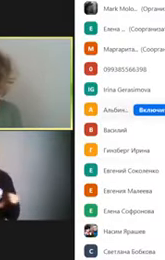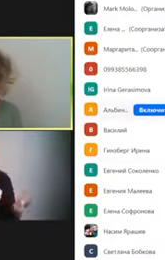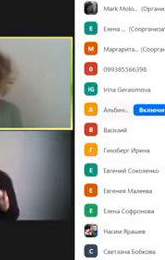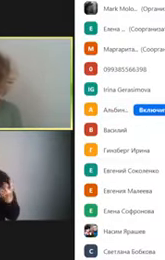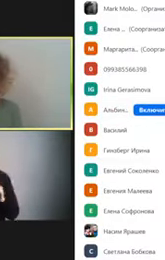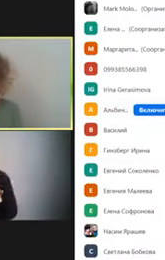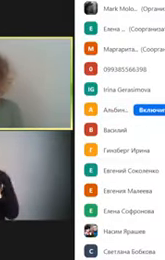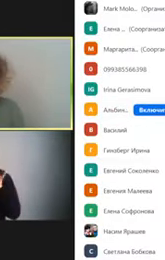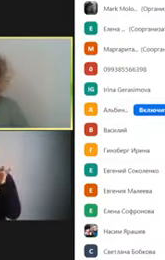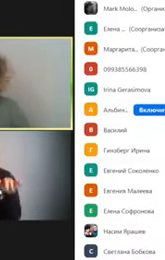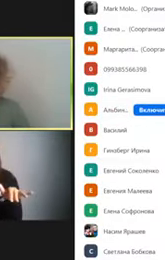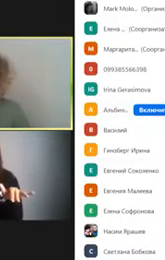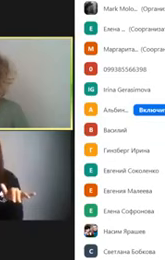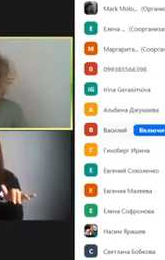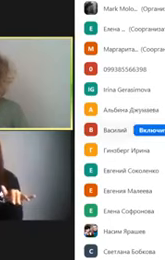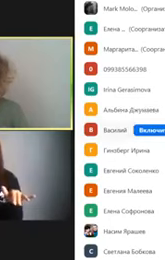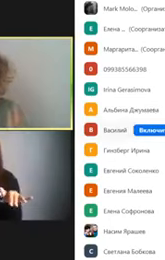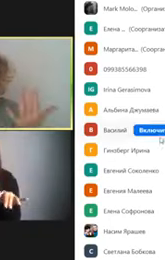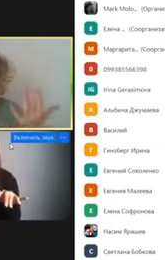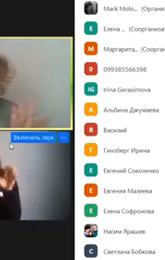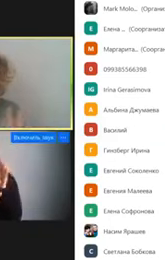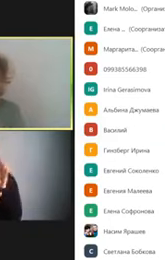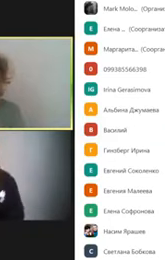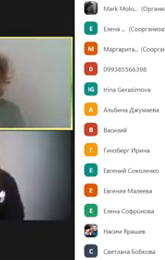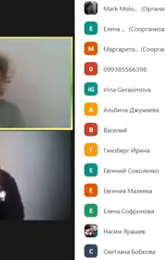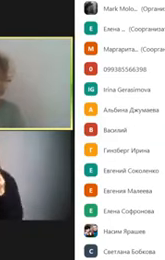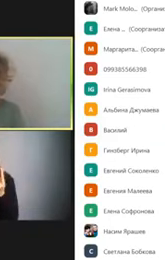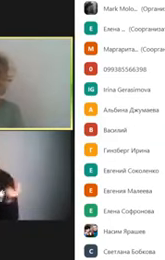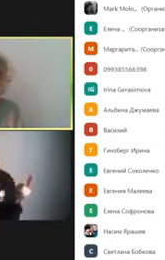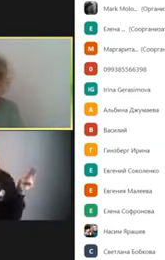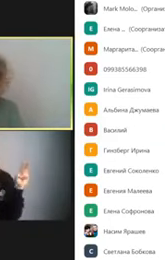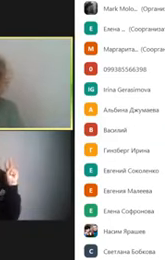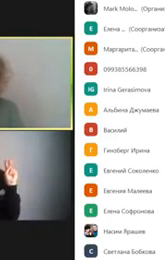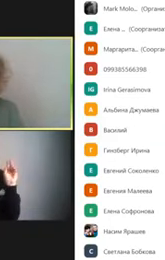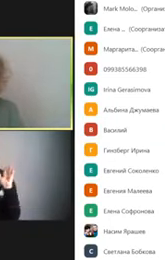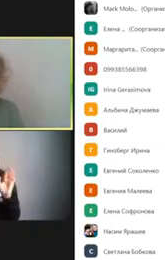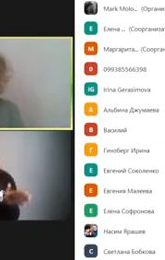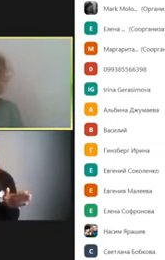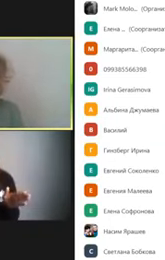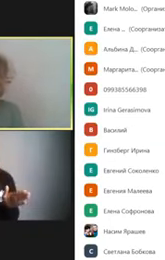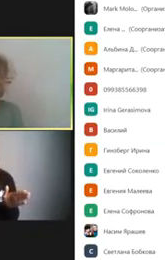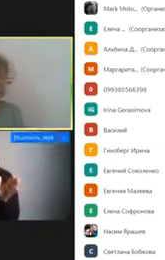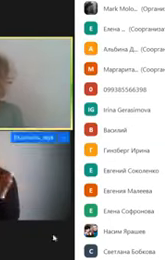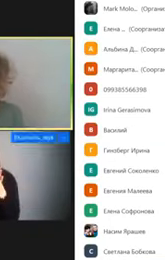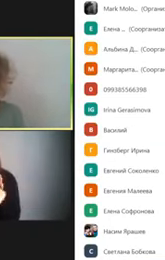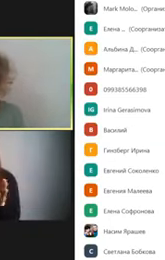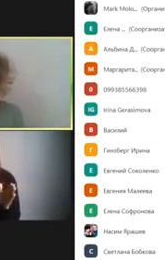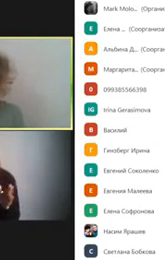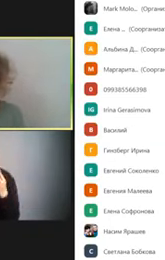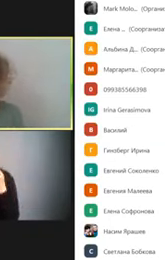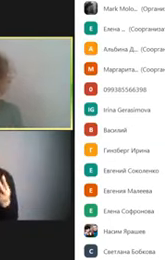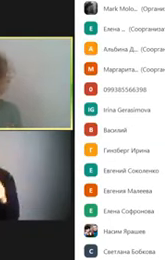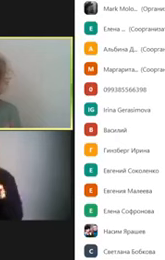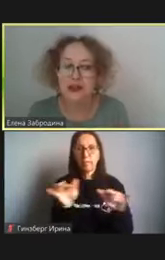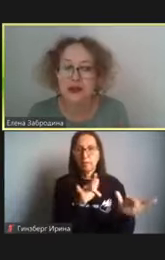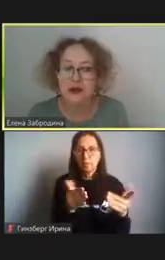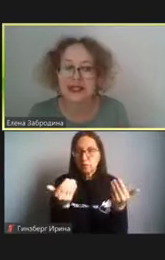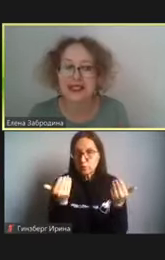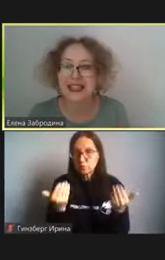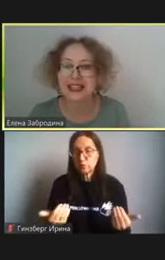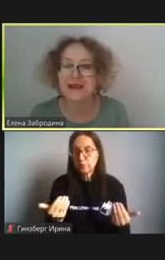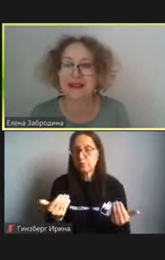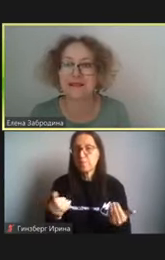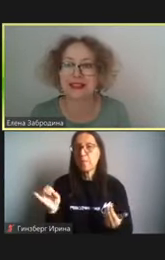такой алтарный образ, ощущать, что вот все происходит прямо здесь и сейчас на его глазах. А с